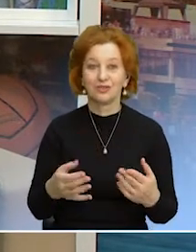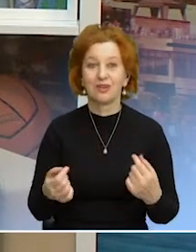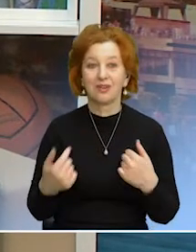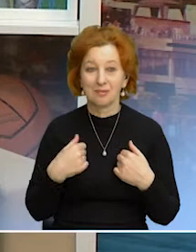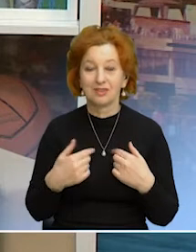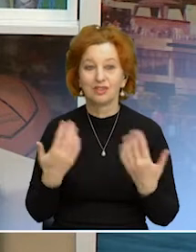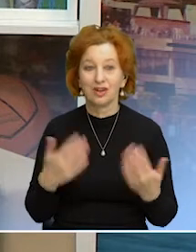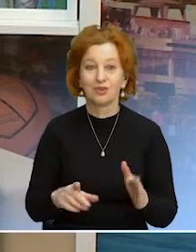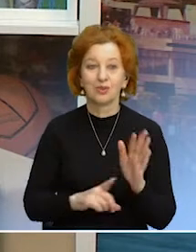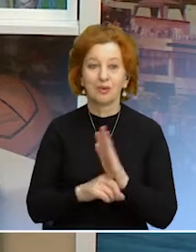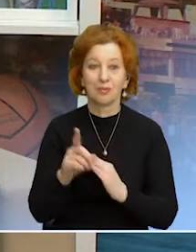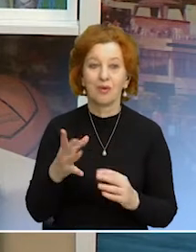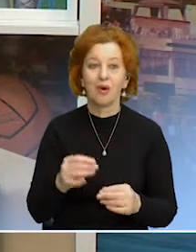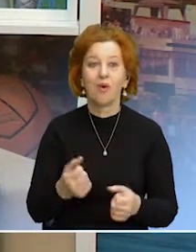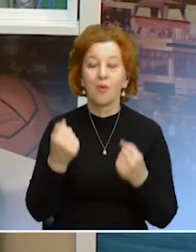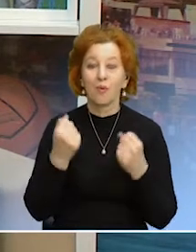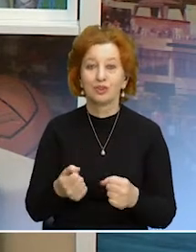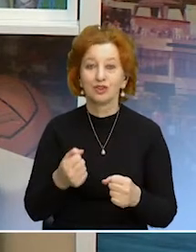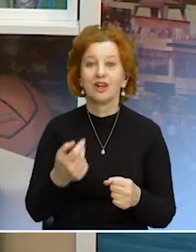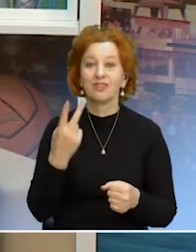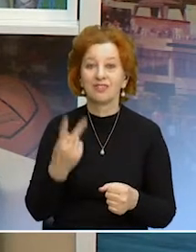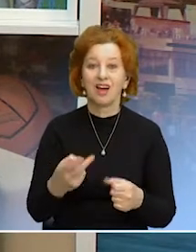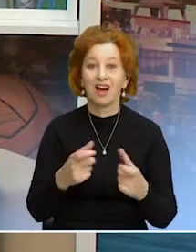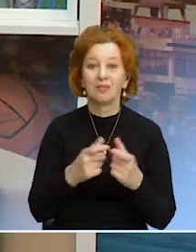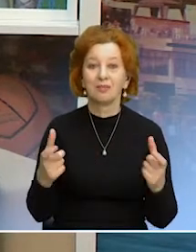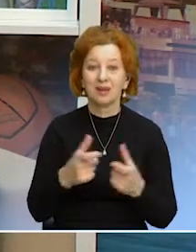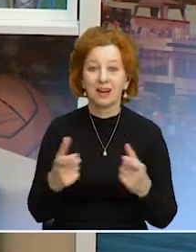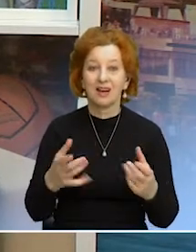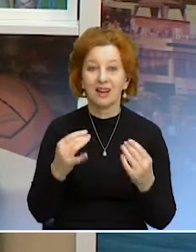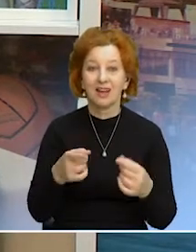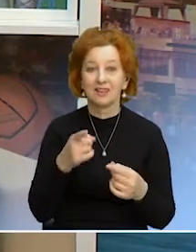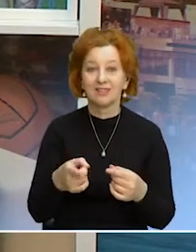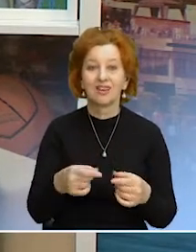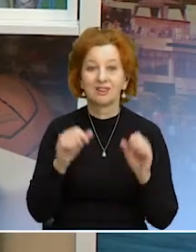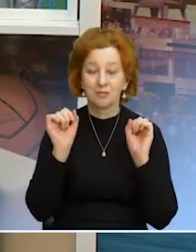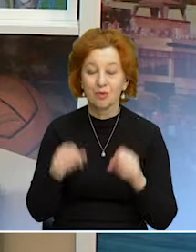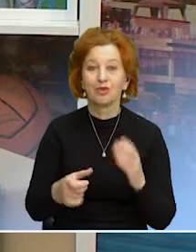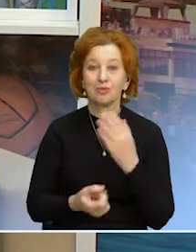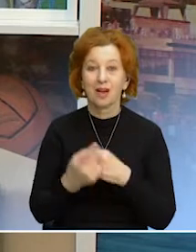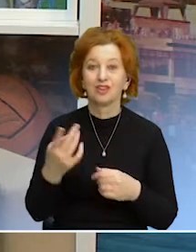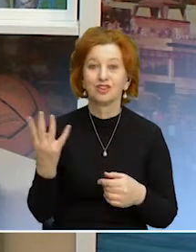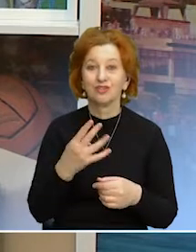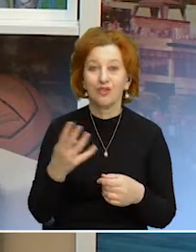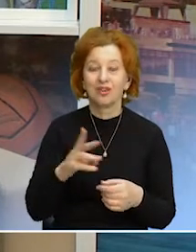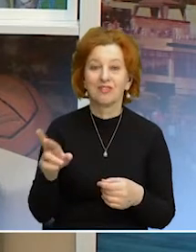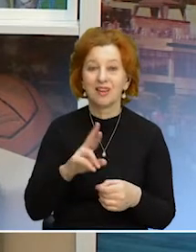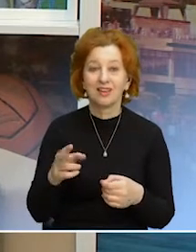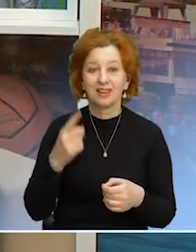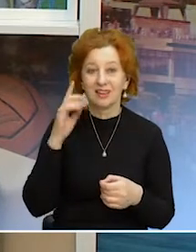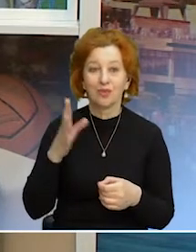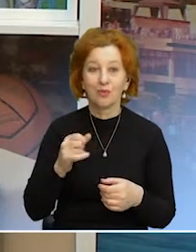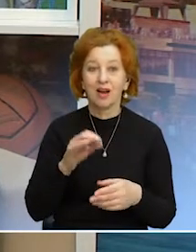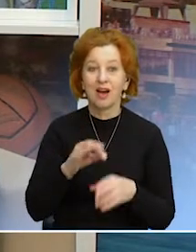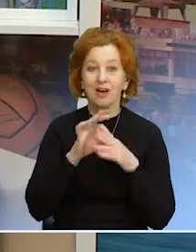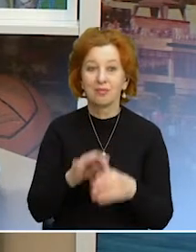тему. Мне хватает рук для того, чтобы удержать два этих билета, и один из вас может уже 4 января не думать о том,